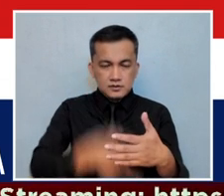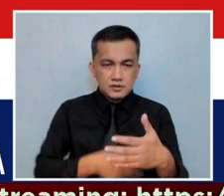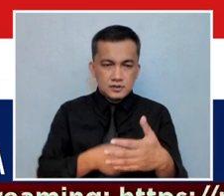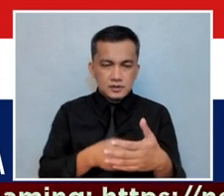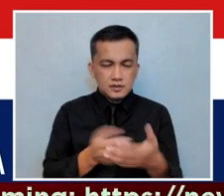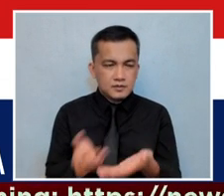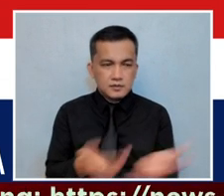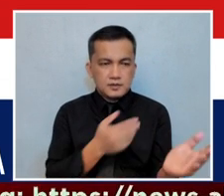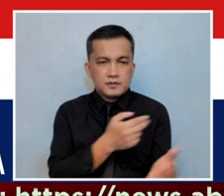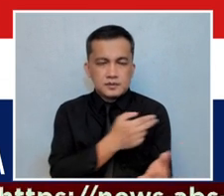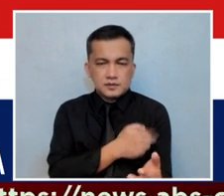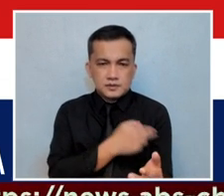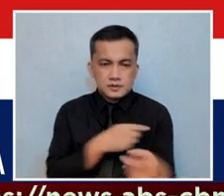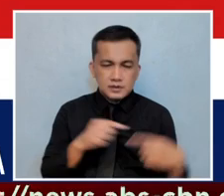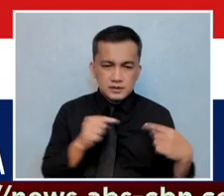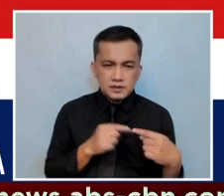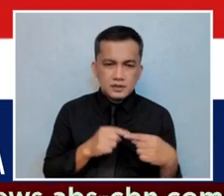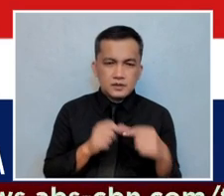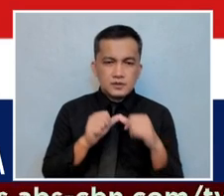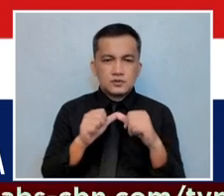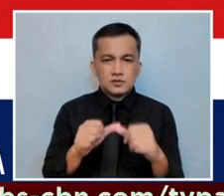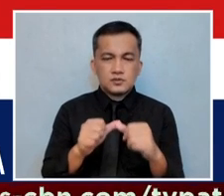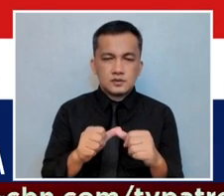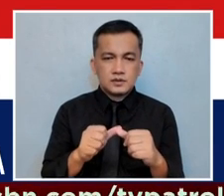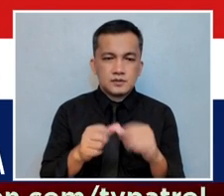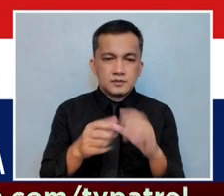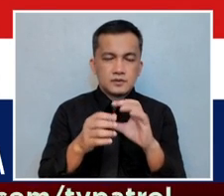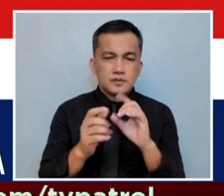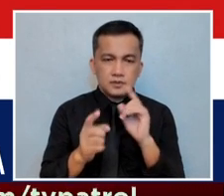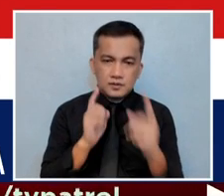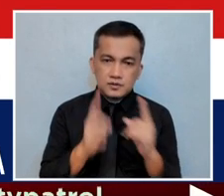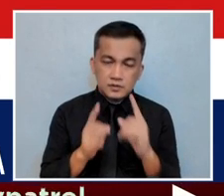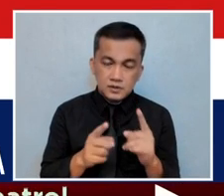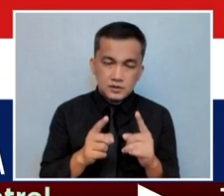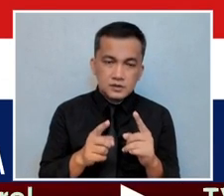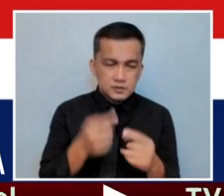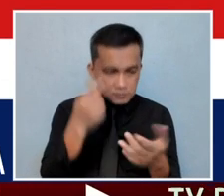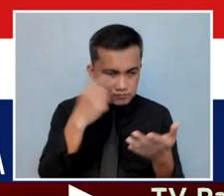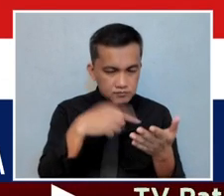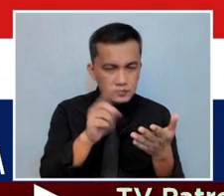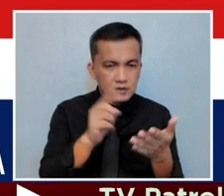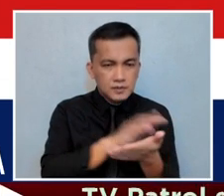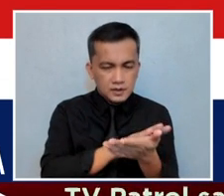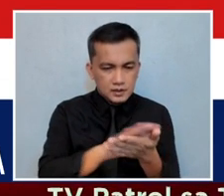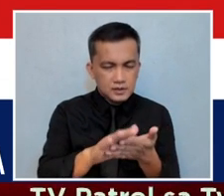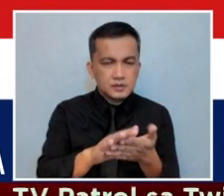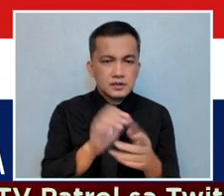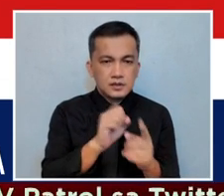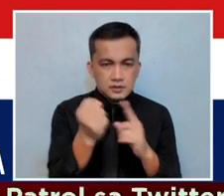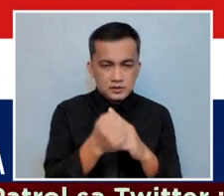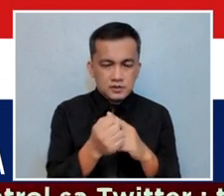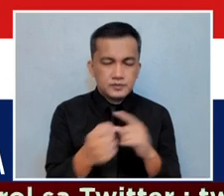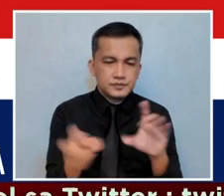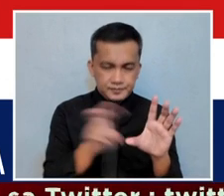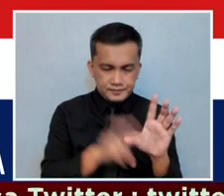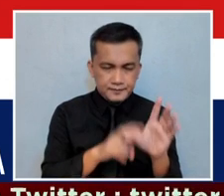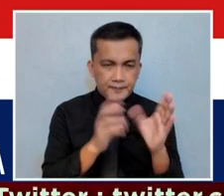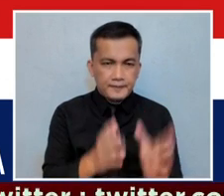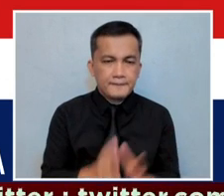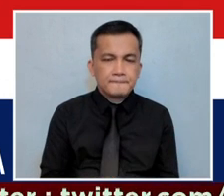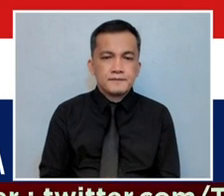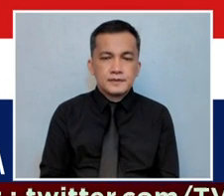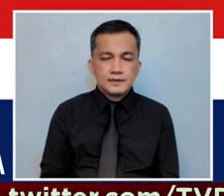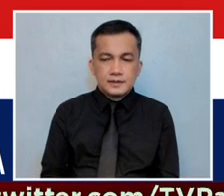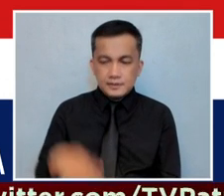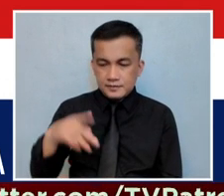nasugatan at patuloy ang kanilang pakikipag-ugnayan para tiyaking maayos ang kalagayan ng mga pasahero. Paliwanag ng